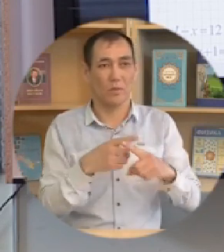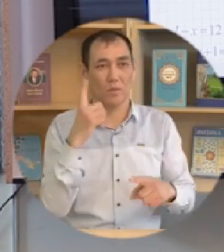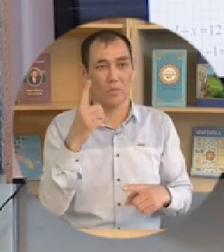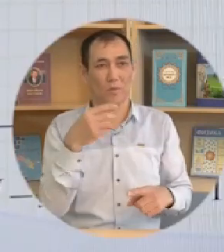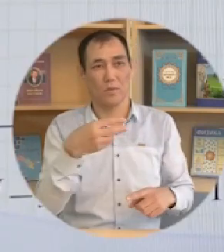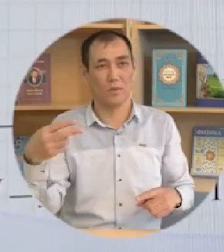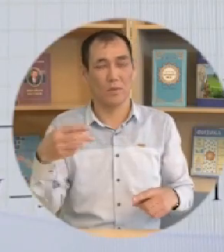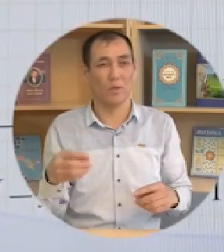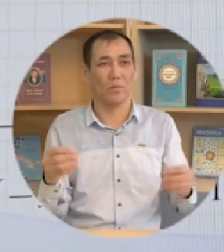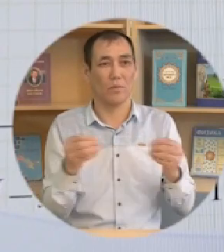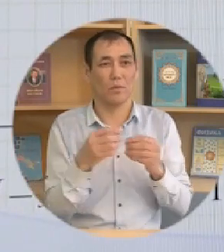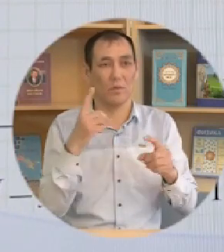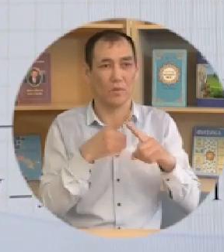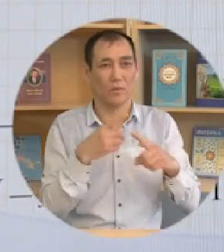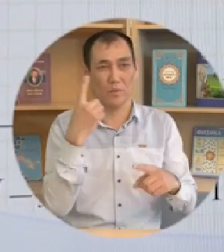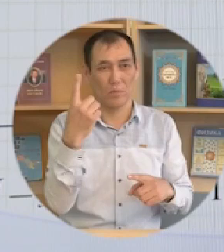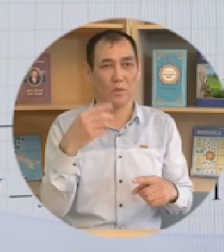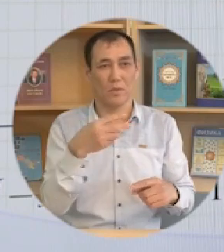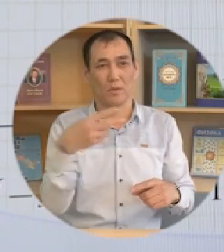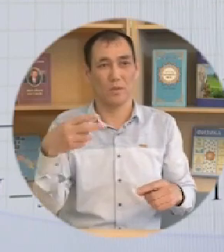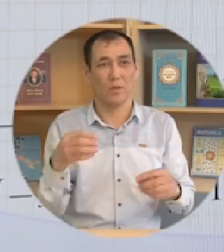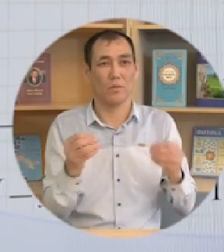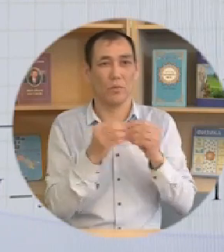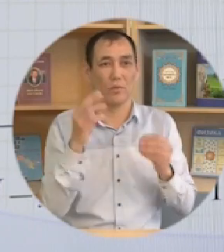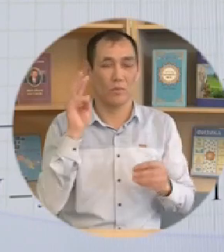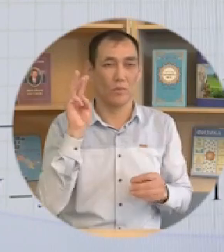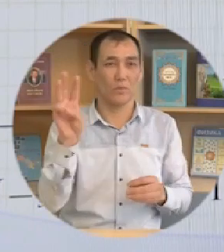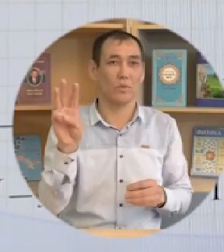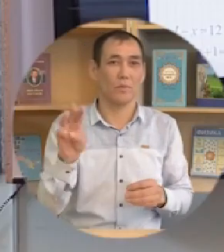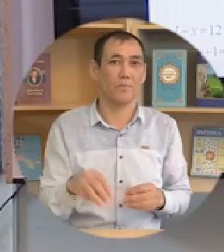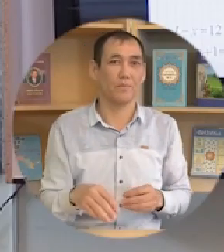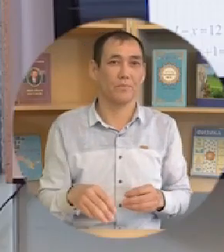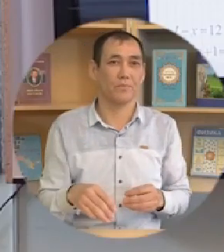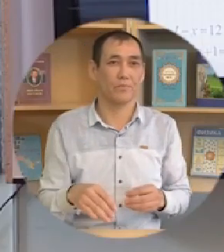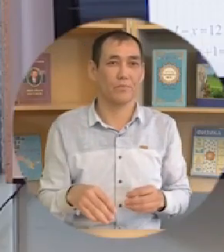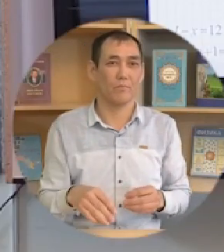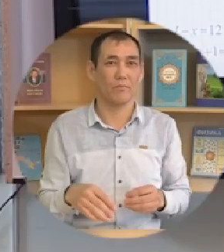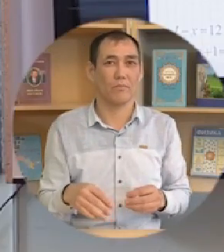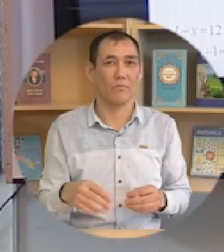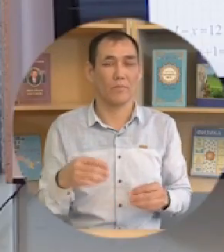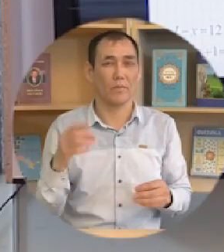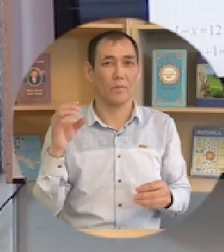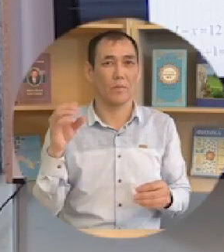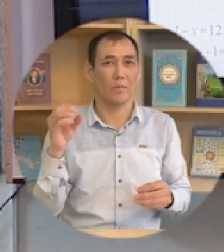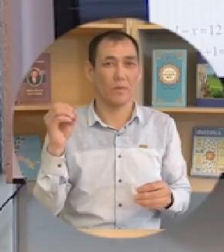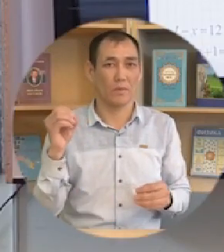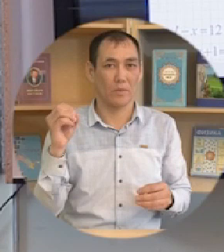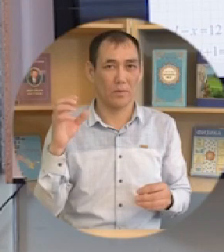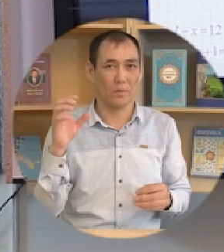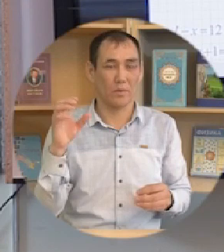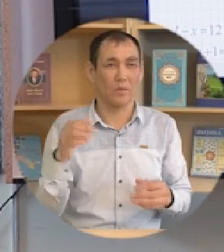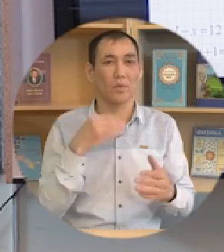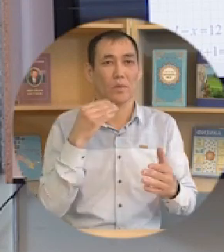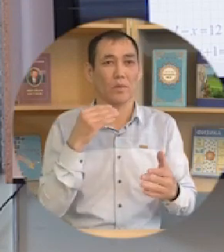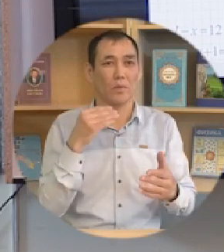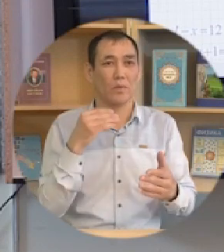12 қосылған 1 тең 13. Демек, біздердің есабымыздың жауабы 2 ізбе